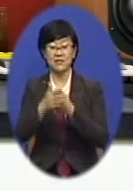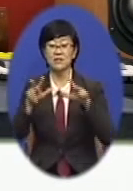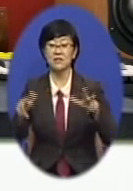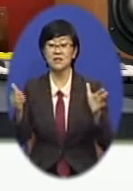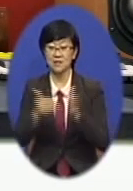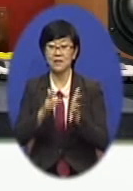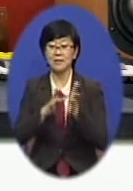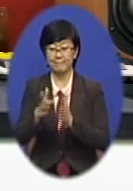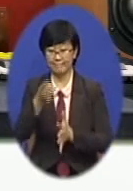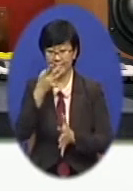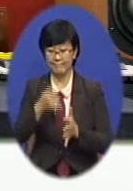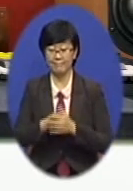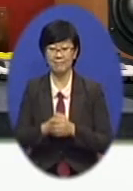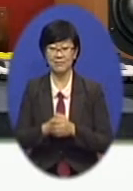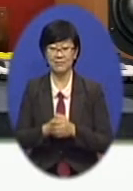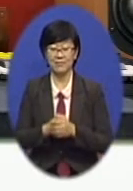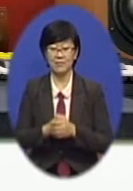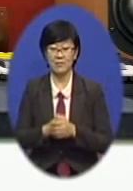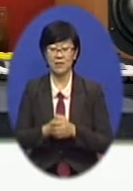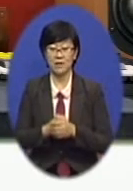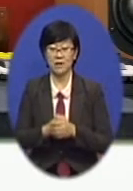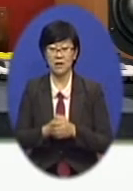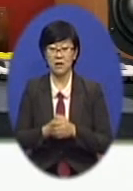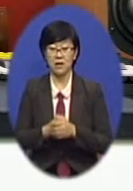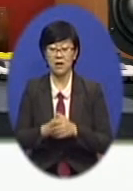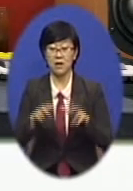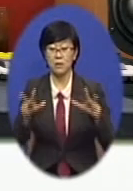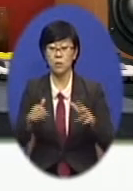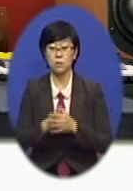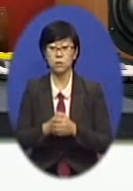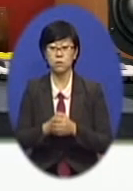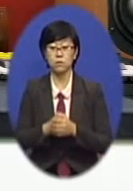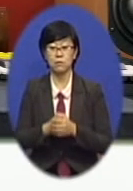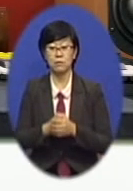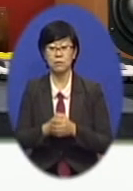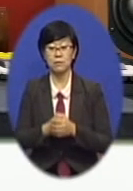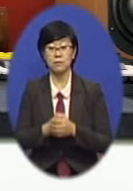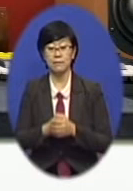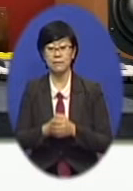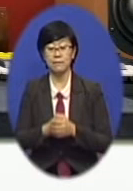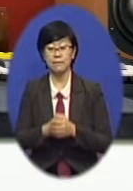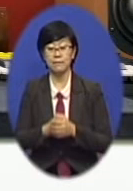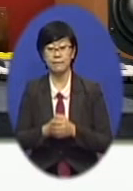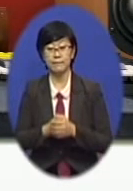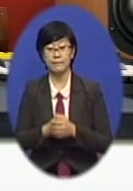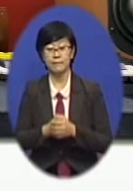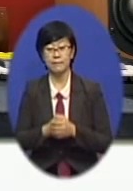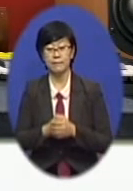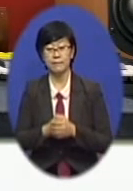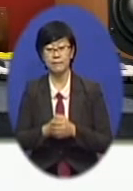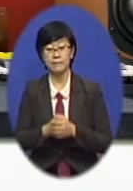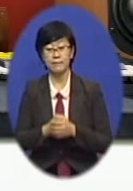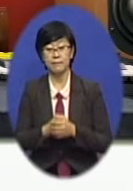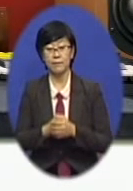먹어요. 아유. 네. 그러면 네. 지금도 이제 조금 네. 그.